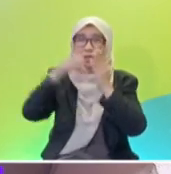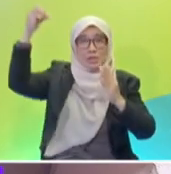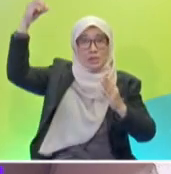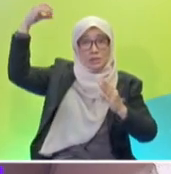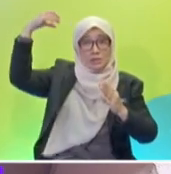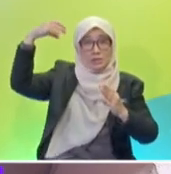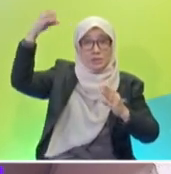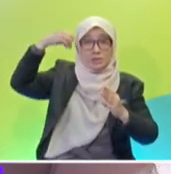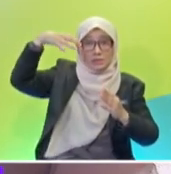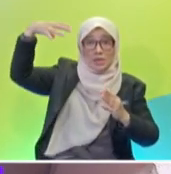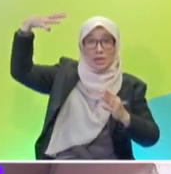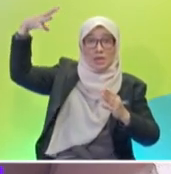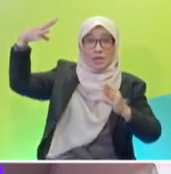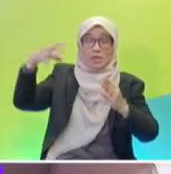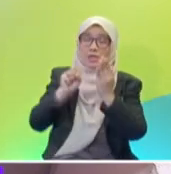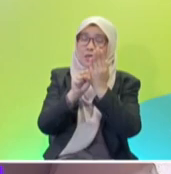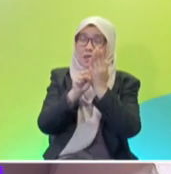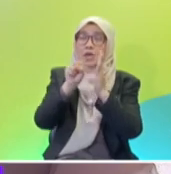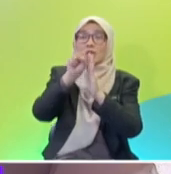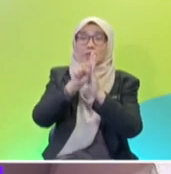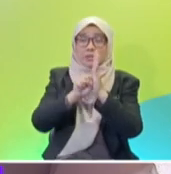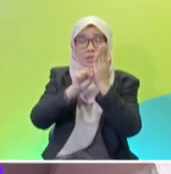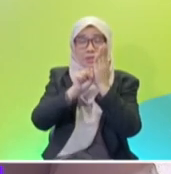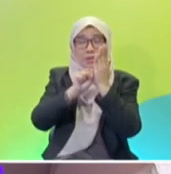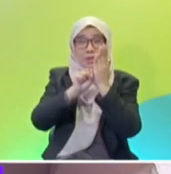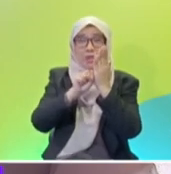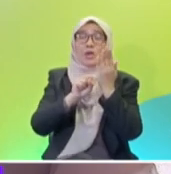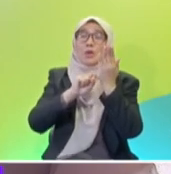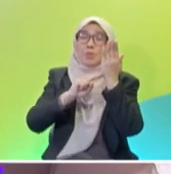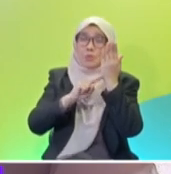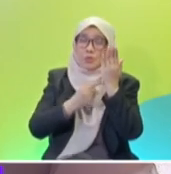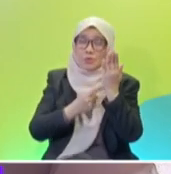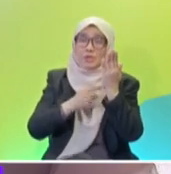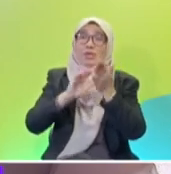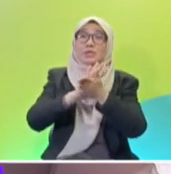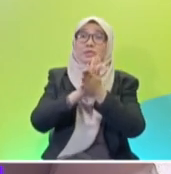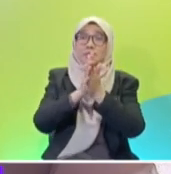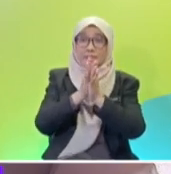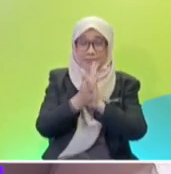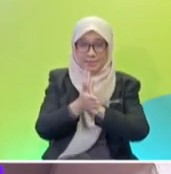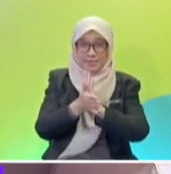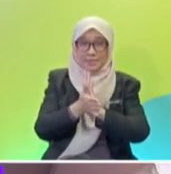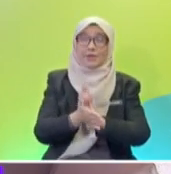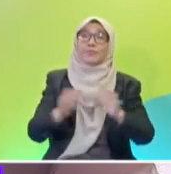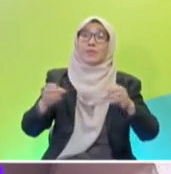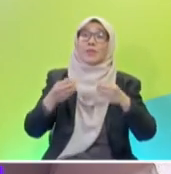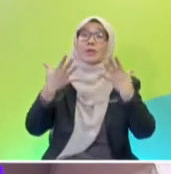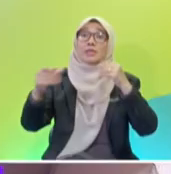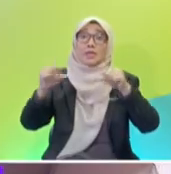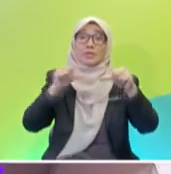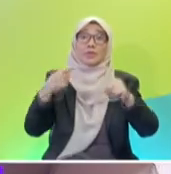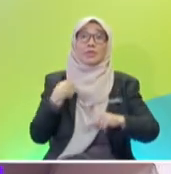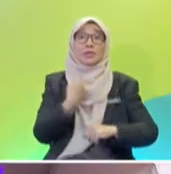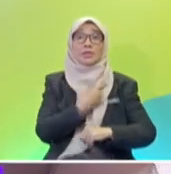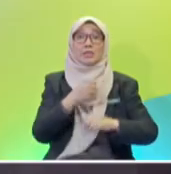kepada kita. Maknanya banyak aktiviti yang kita jalankan dengan adanya cahaya matahari.